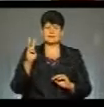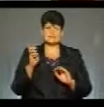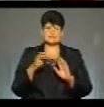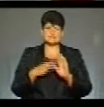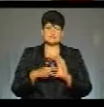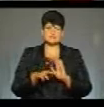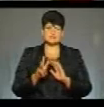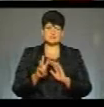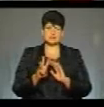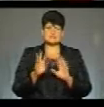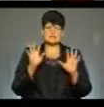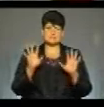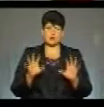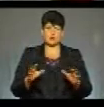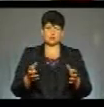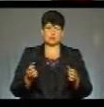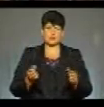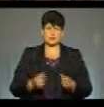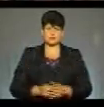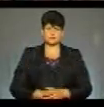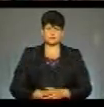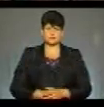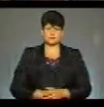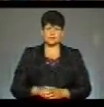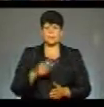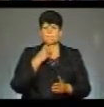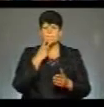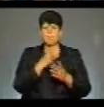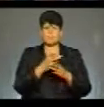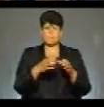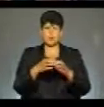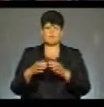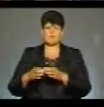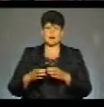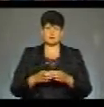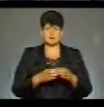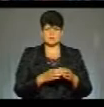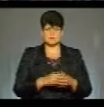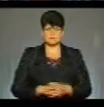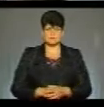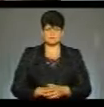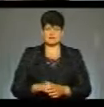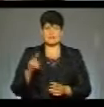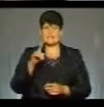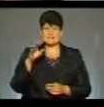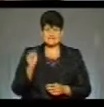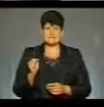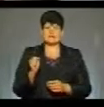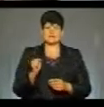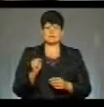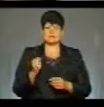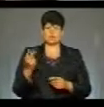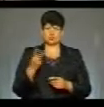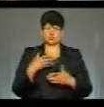373. Закон прийнято. Покажіть по фракціям, будь ласка. За відповідний законопроект у